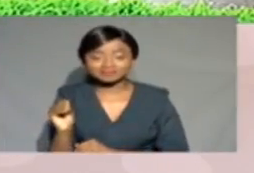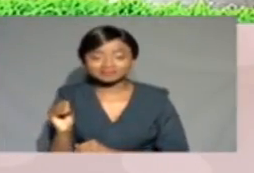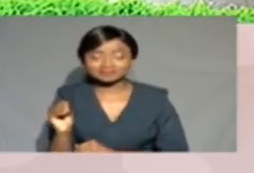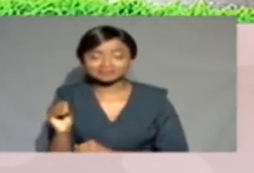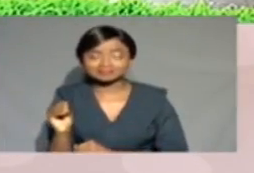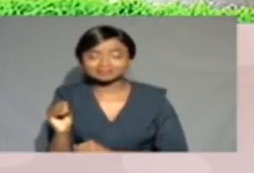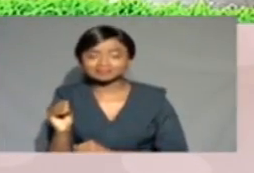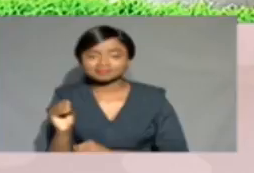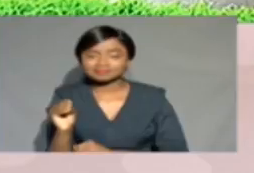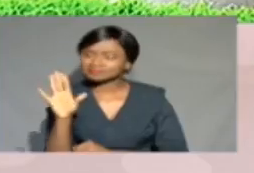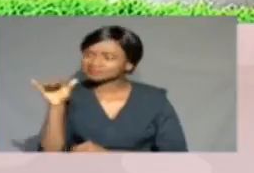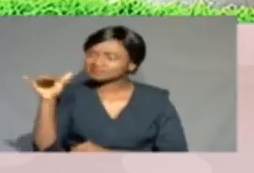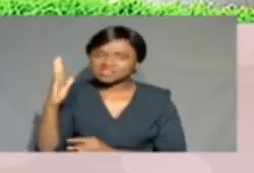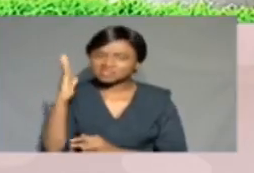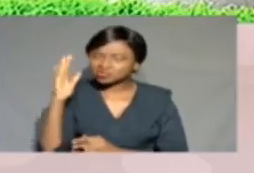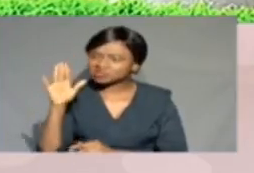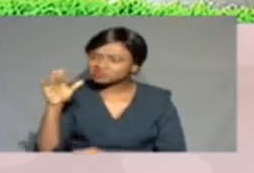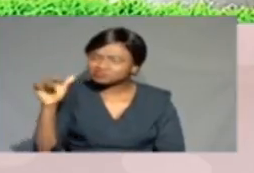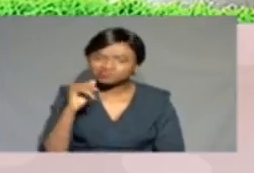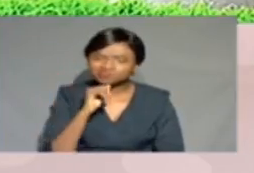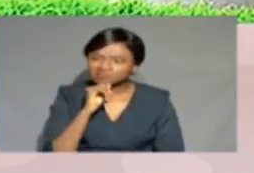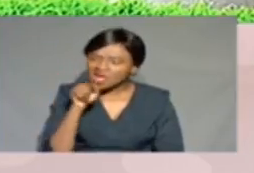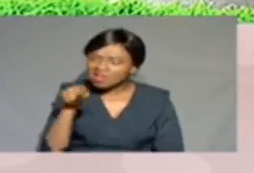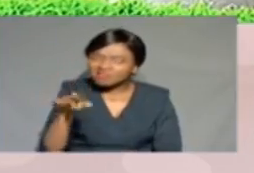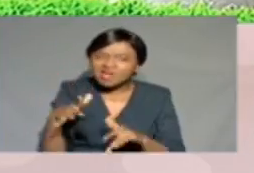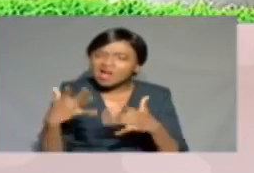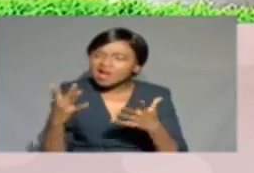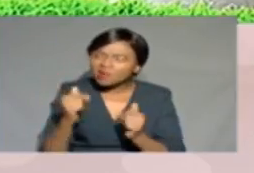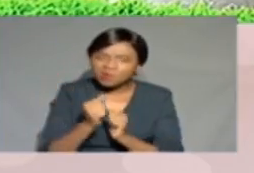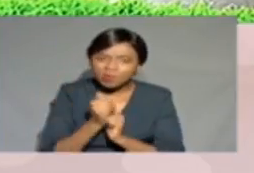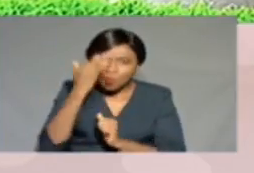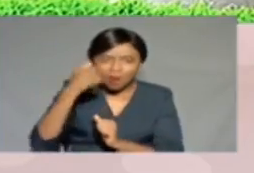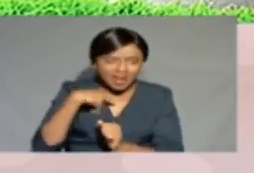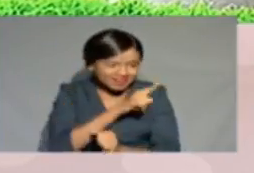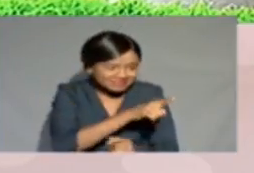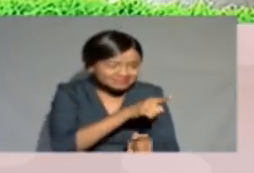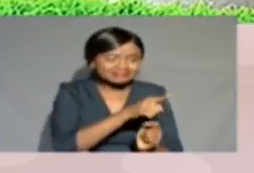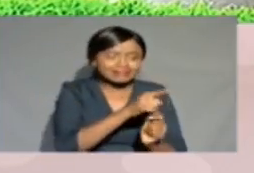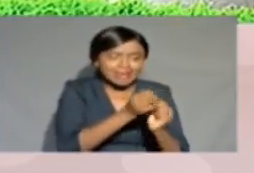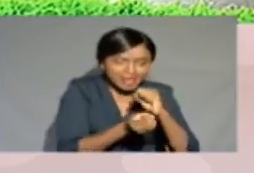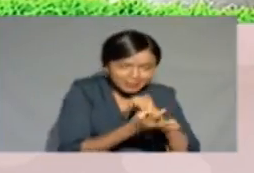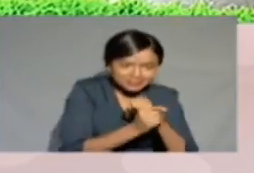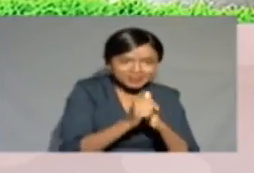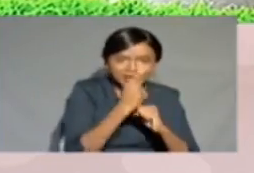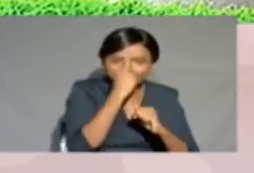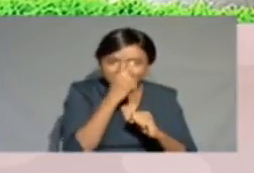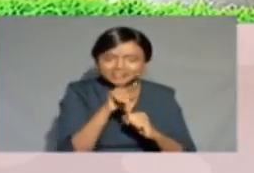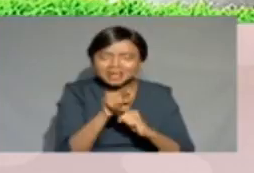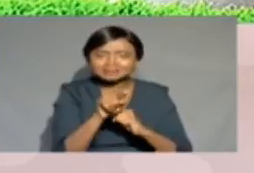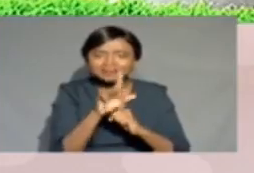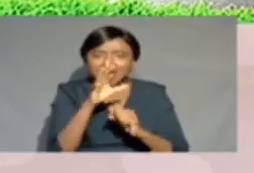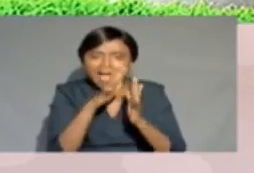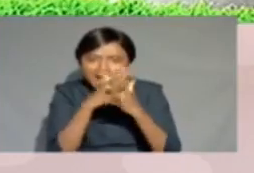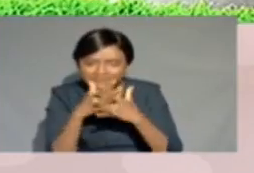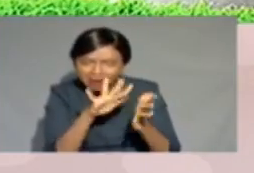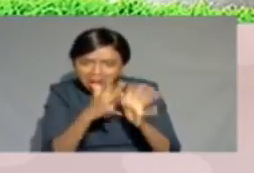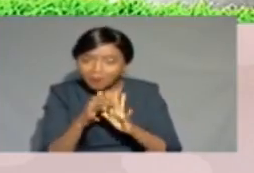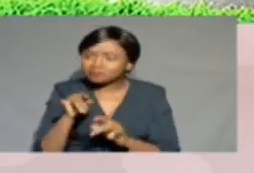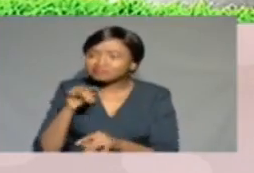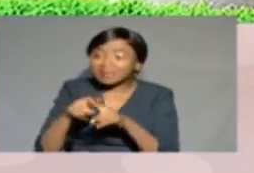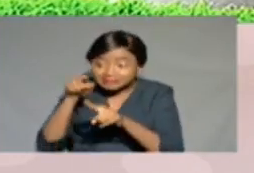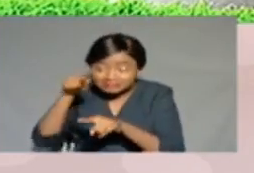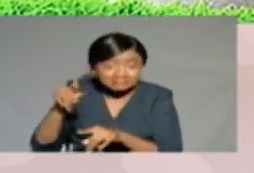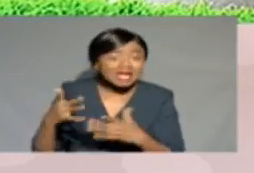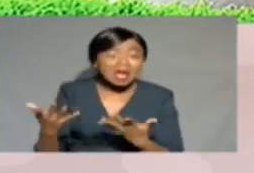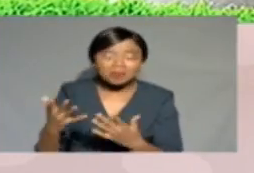Akamuuliza yule bawabu pale, sasa hapa mambo yanakuaje? Maana kule nimeshatoka nimeelezewa ile ya Asia na ile ya Ulaya, hapa je? Akaambia hapa